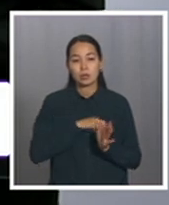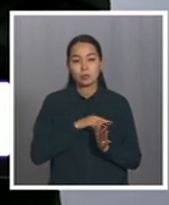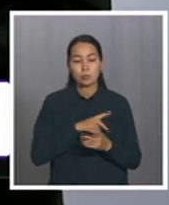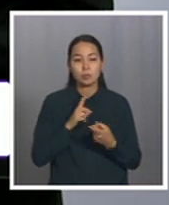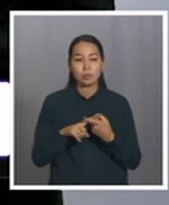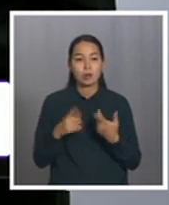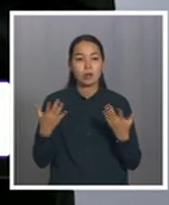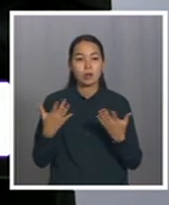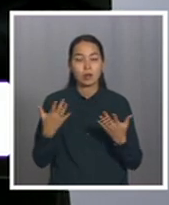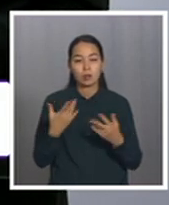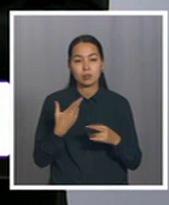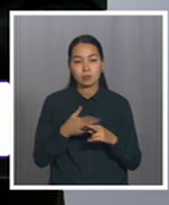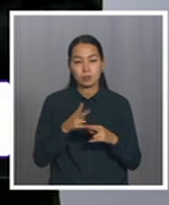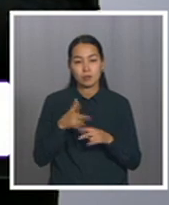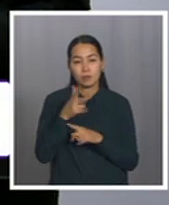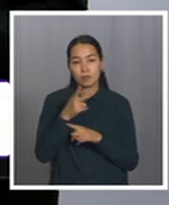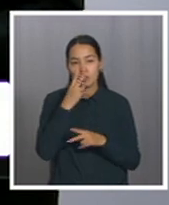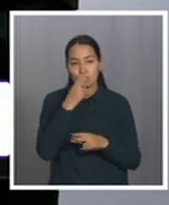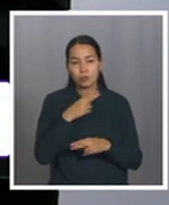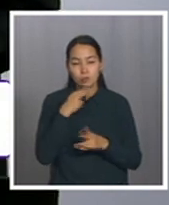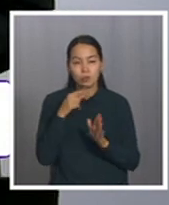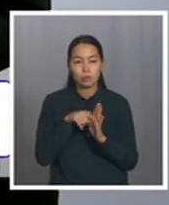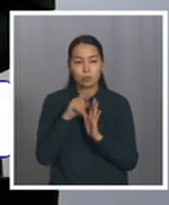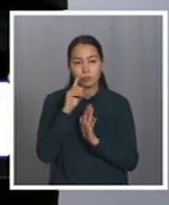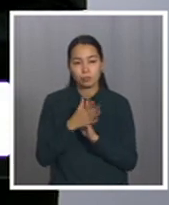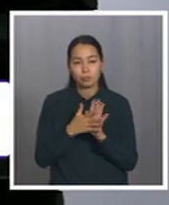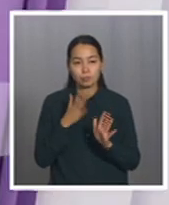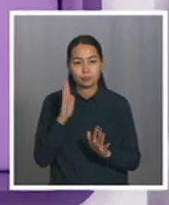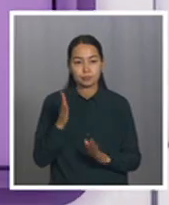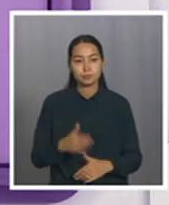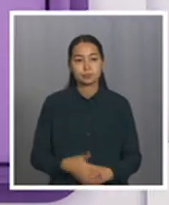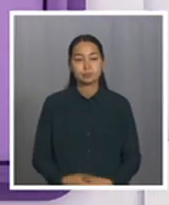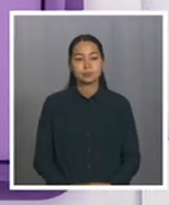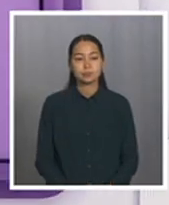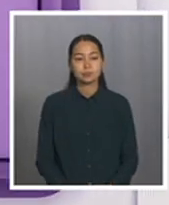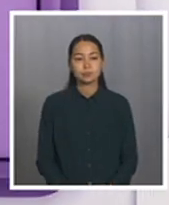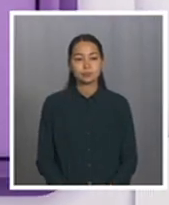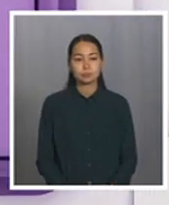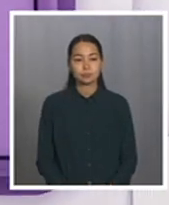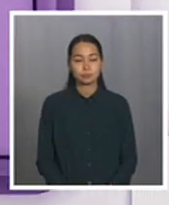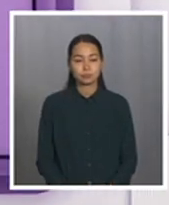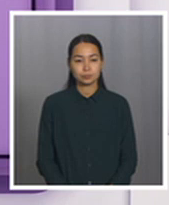мысал көресіздер, және импульс моменті туралы түсініктеріңізді дамытасыздар.